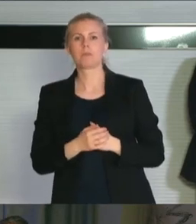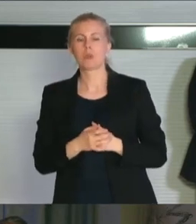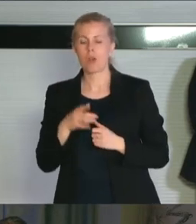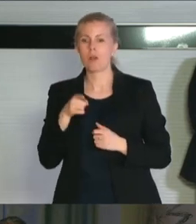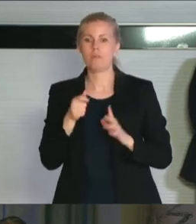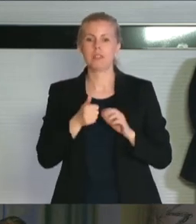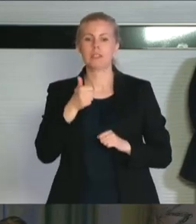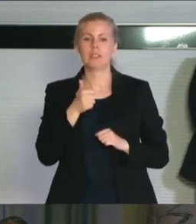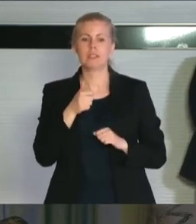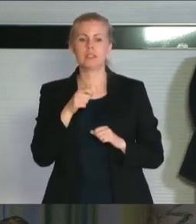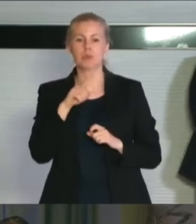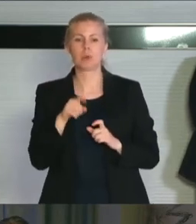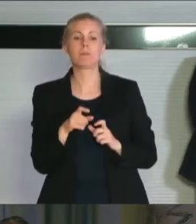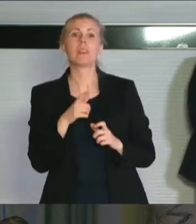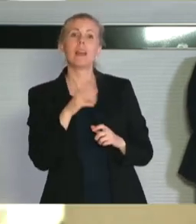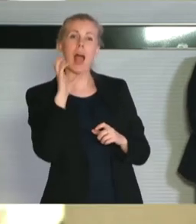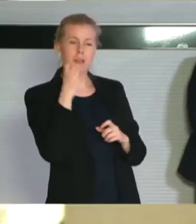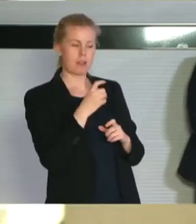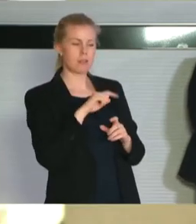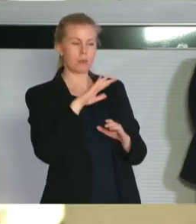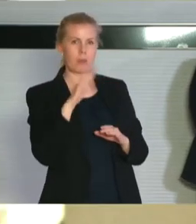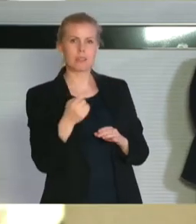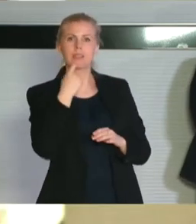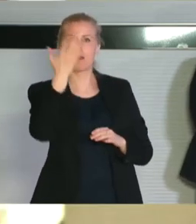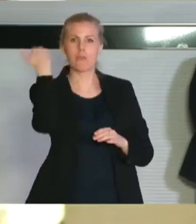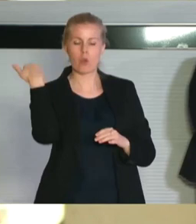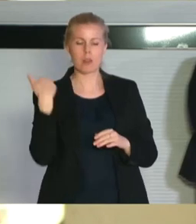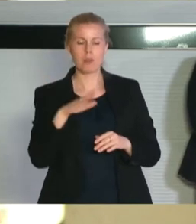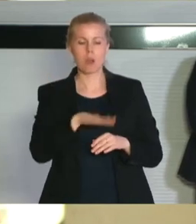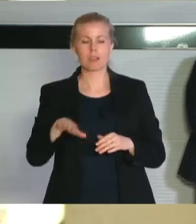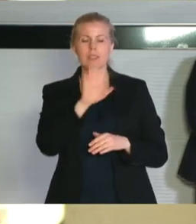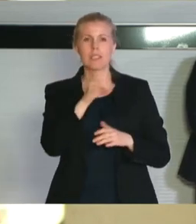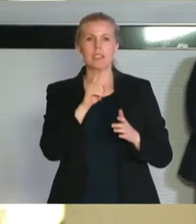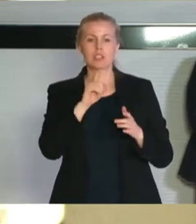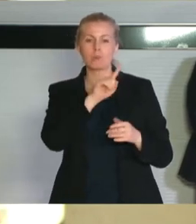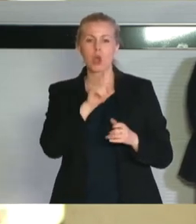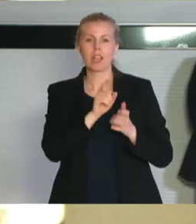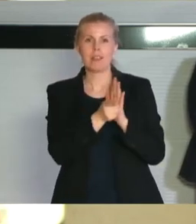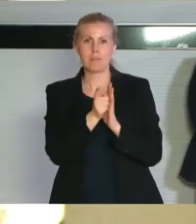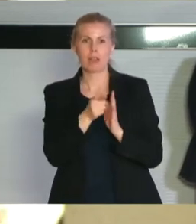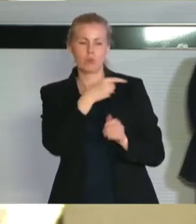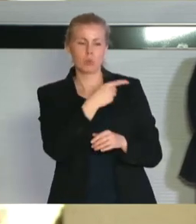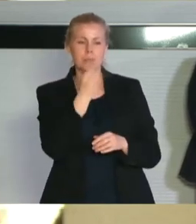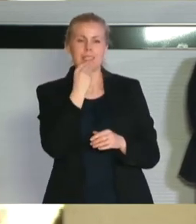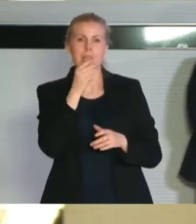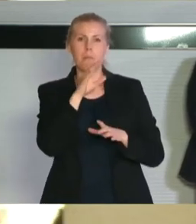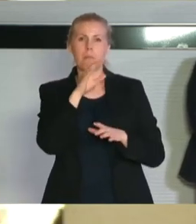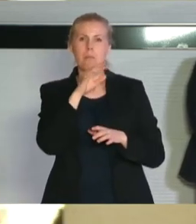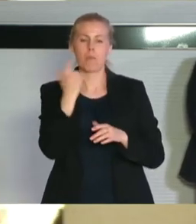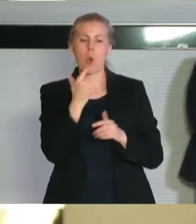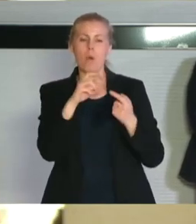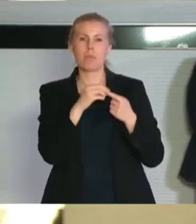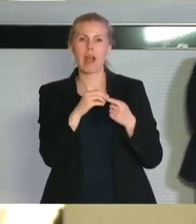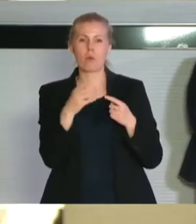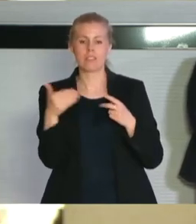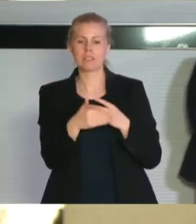viktig spørsmål med glimt øye. Erna Solberg har tidligere sagt i Barnas spørretime at du spiser blåbær for å lede frisk. Siden